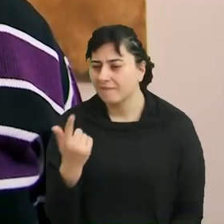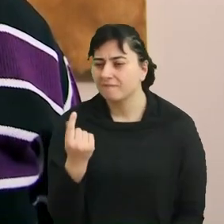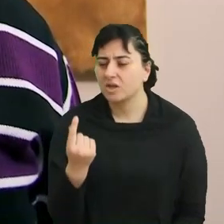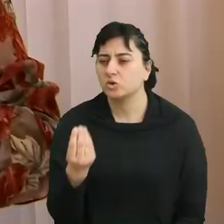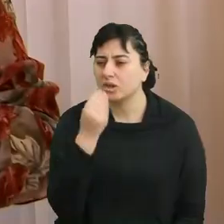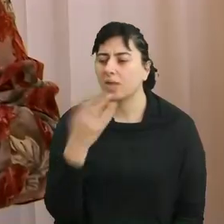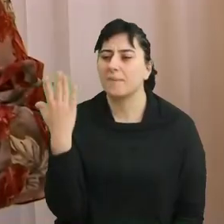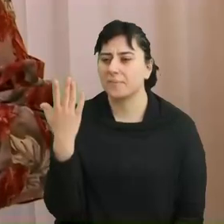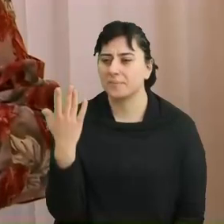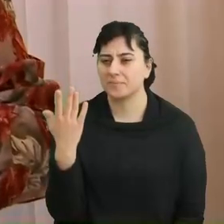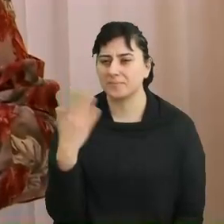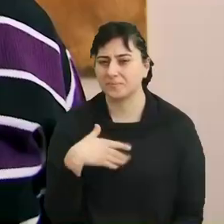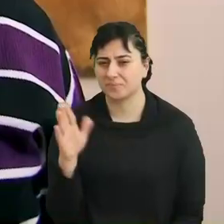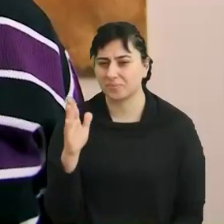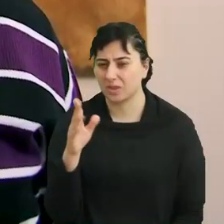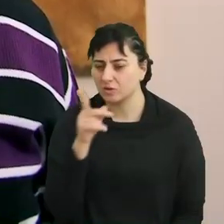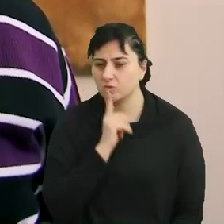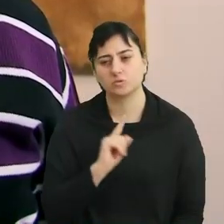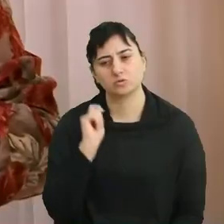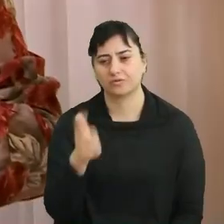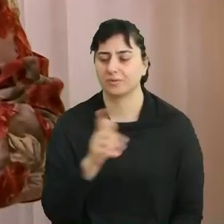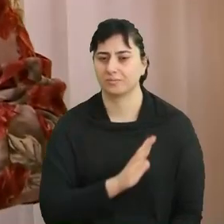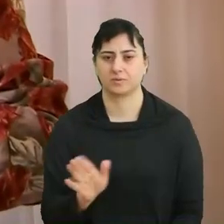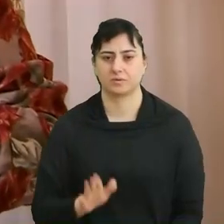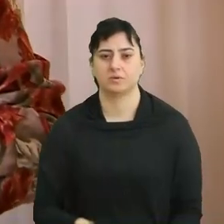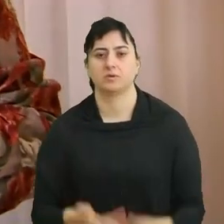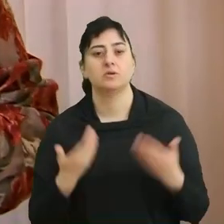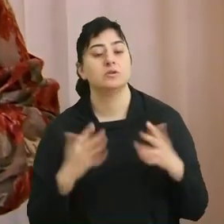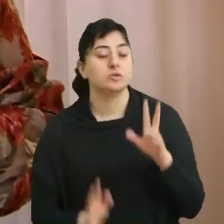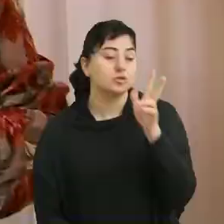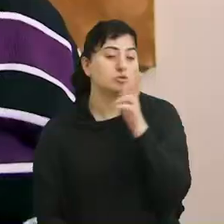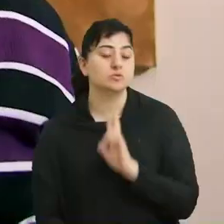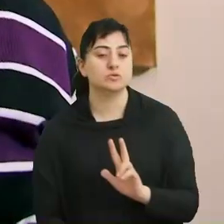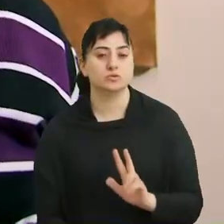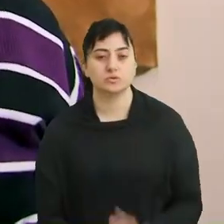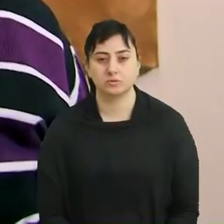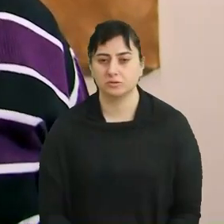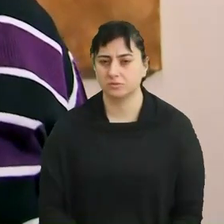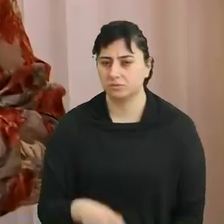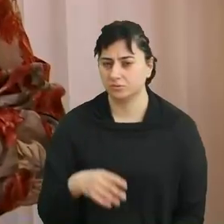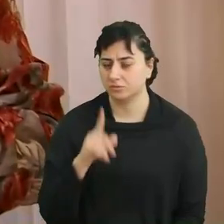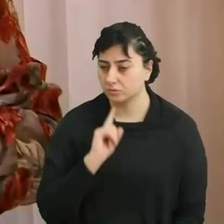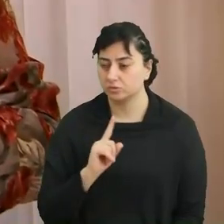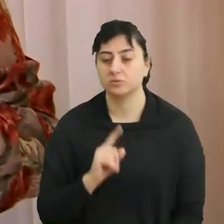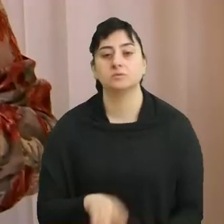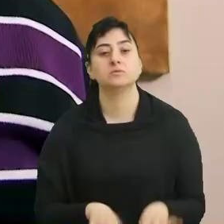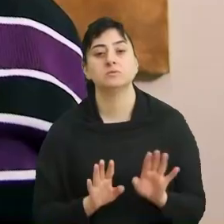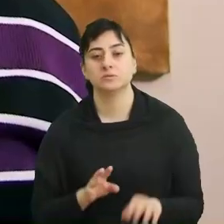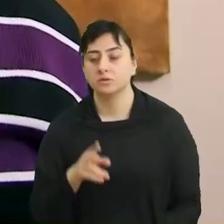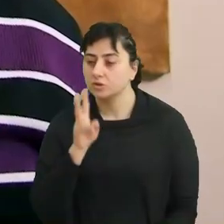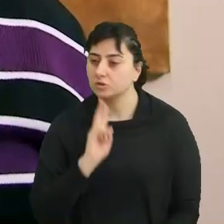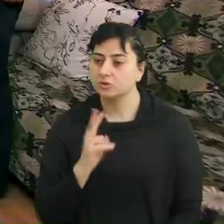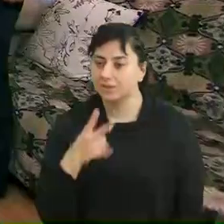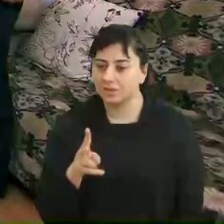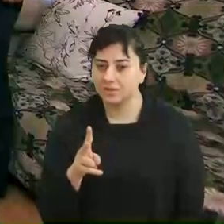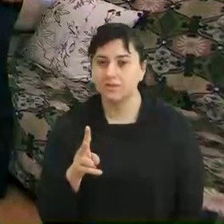olsan yenmezsin be. 100 kağıt veririm helalinden. 300. 110. Çık çık.